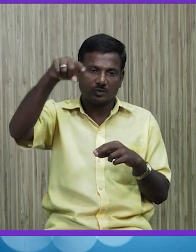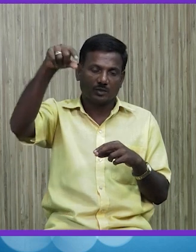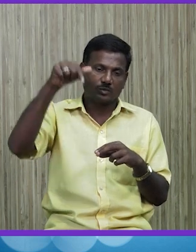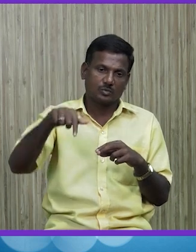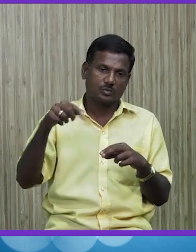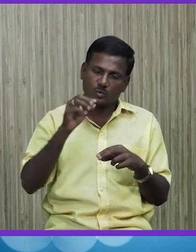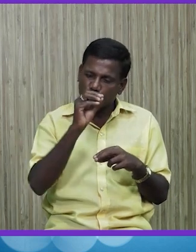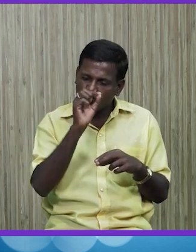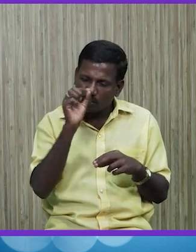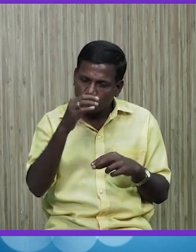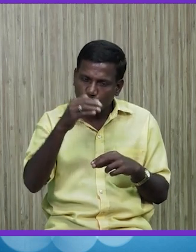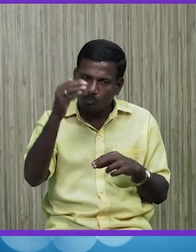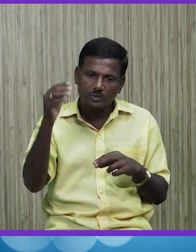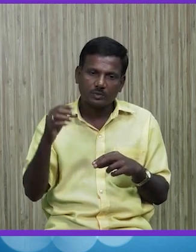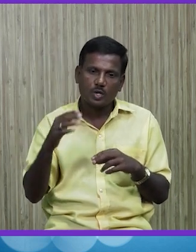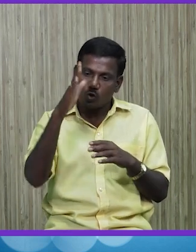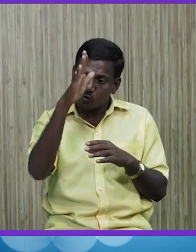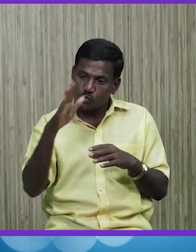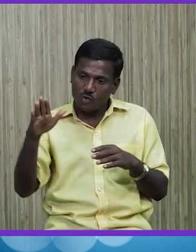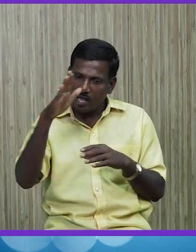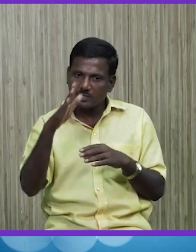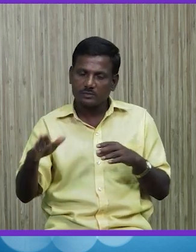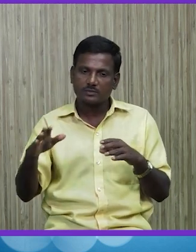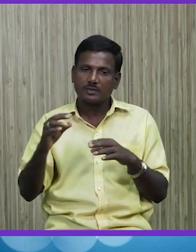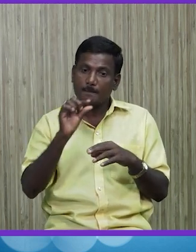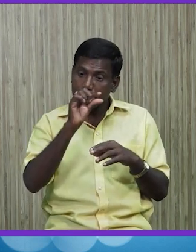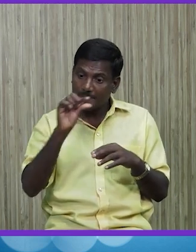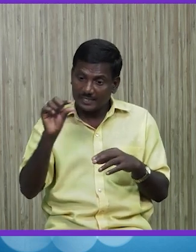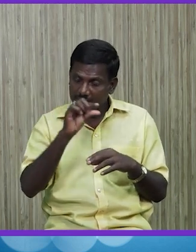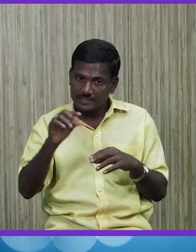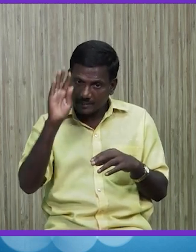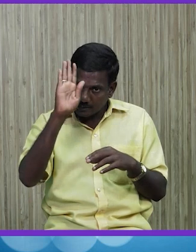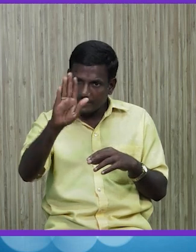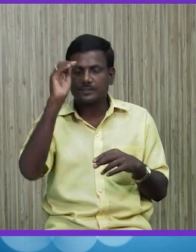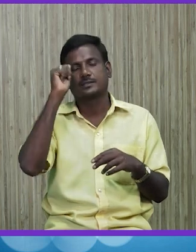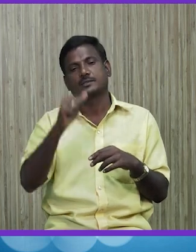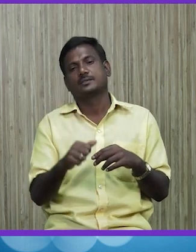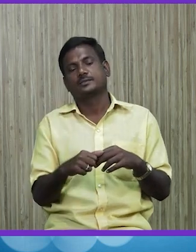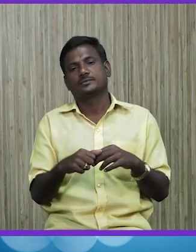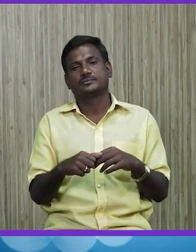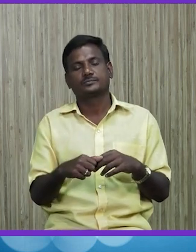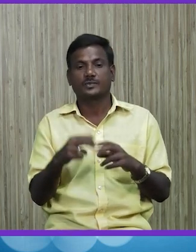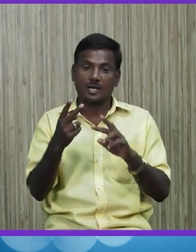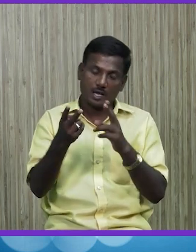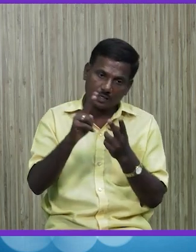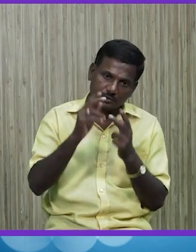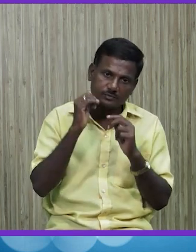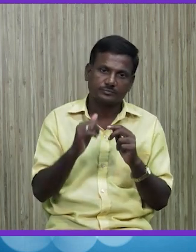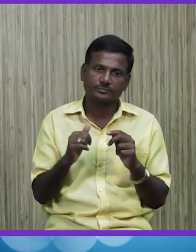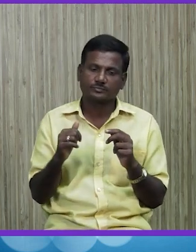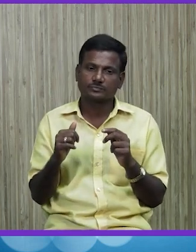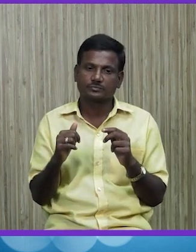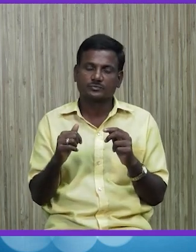heiß அடுத்ததாகvem